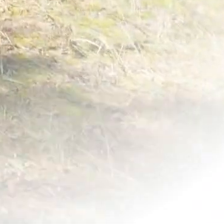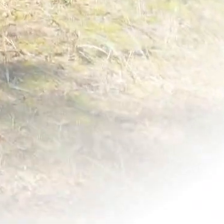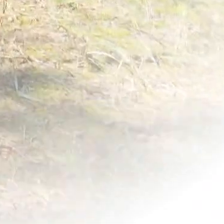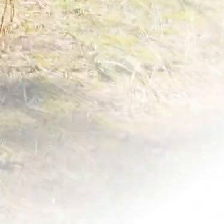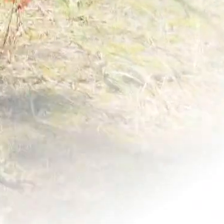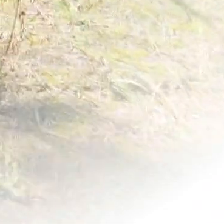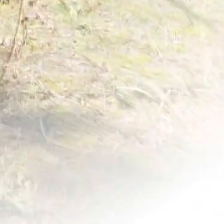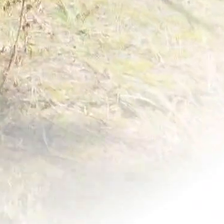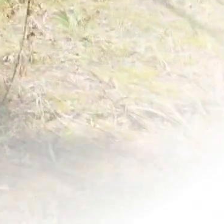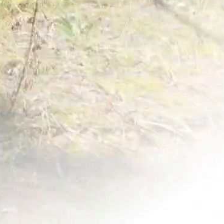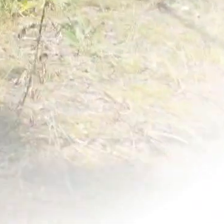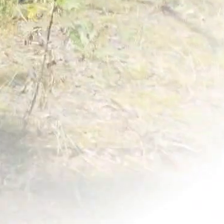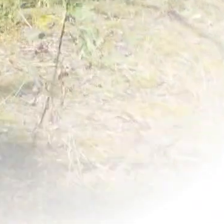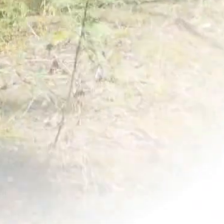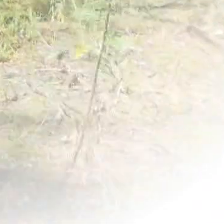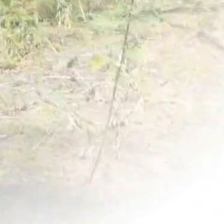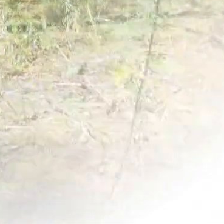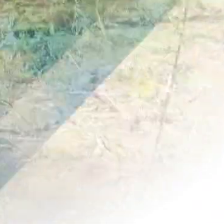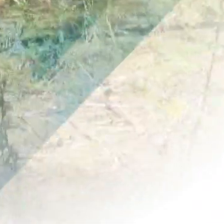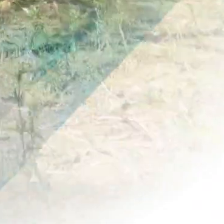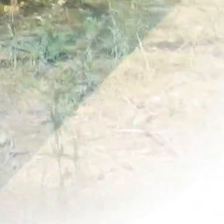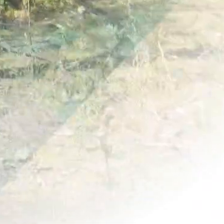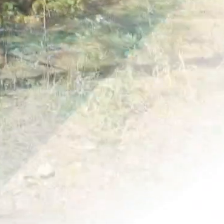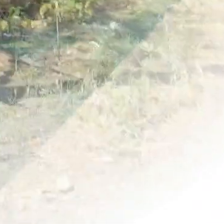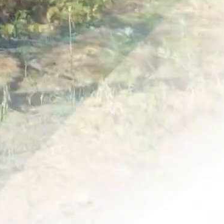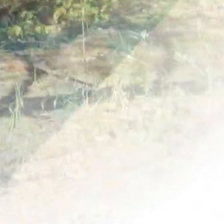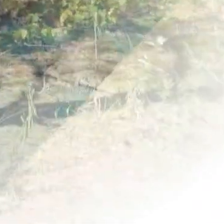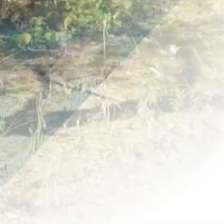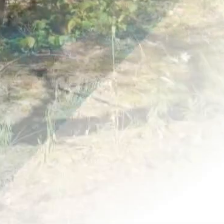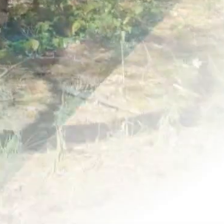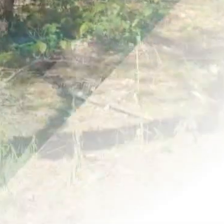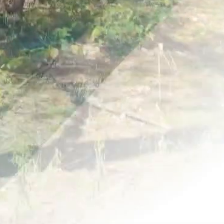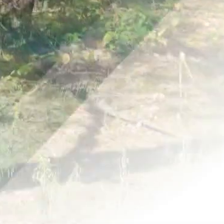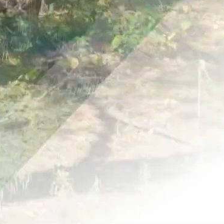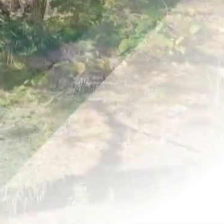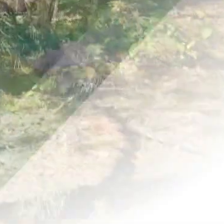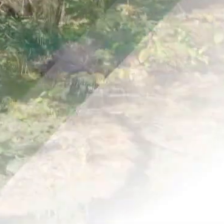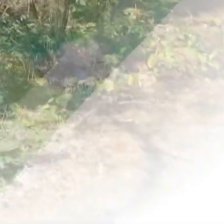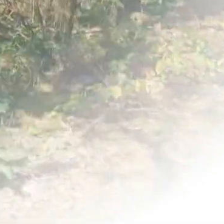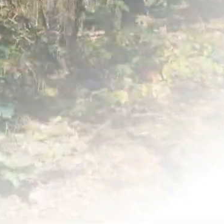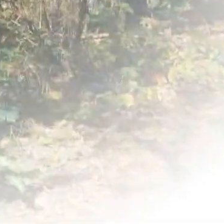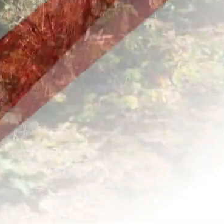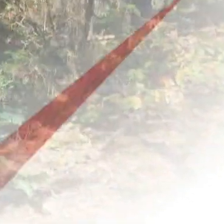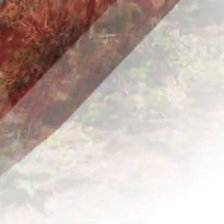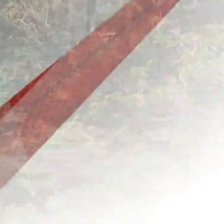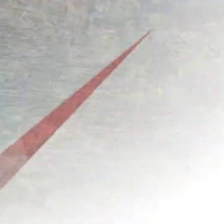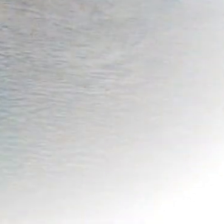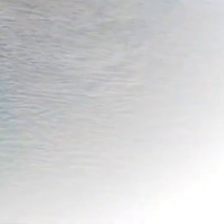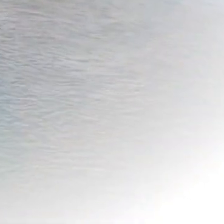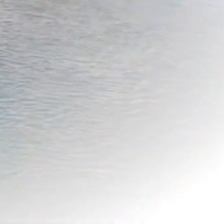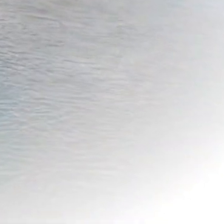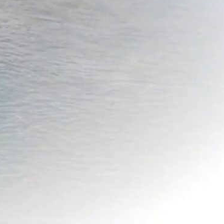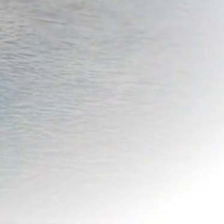Геамагнітная сітуацыя ў пятніцу 16 верасня будзе даволі спрыяльнай. Сонечная актыўнасць не перавысіць узроўню невялікіх